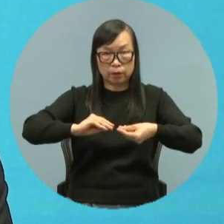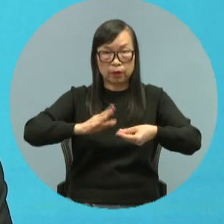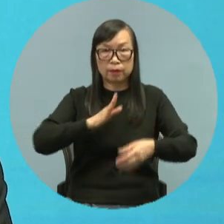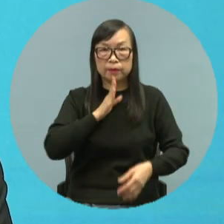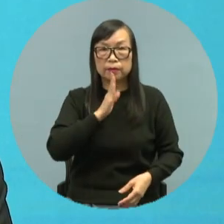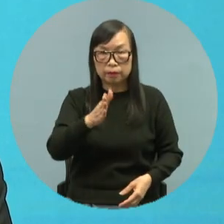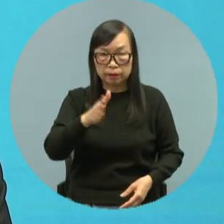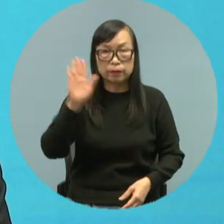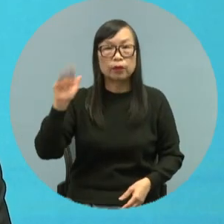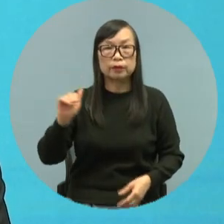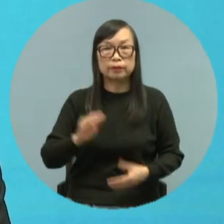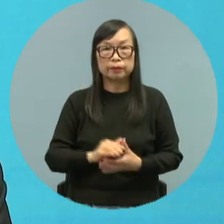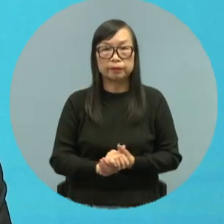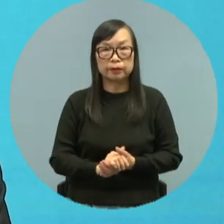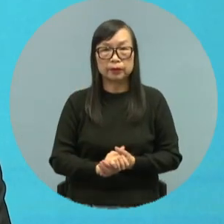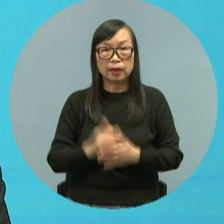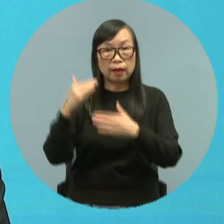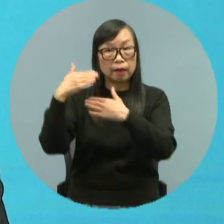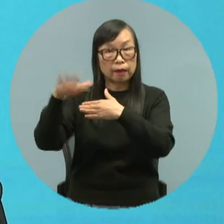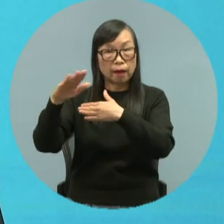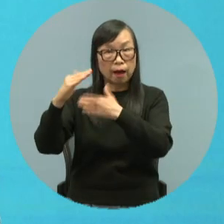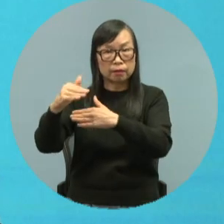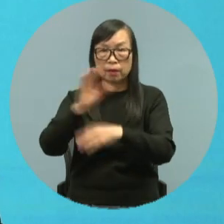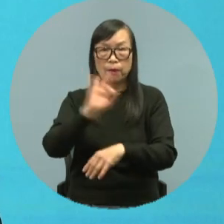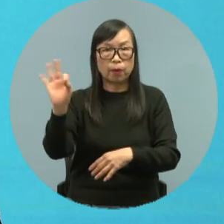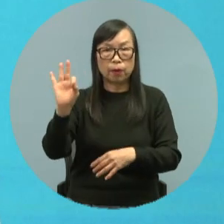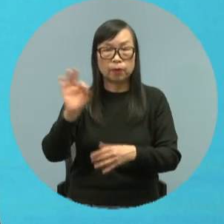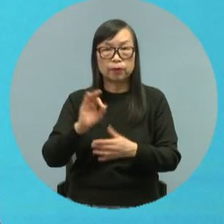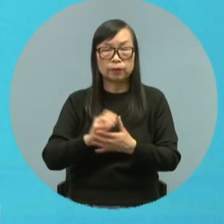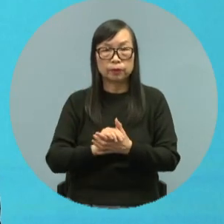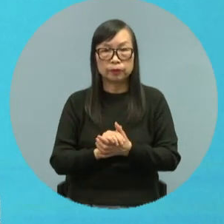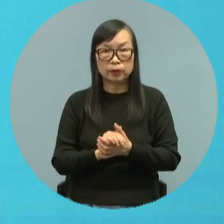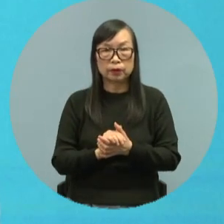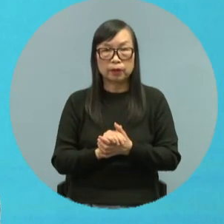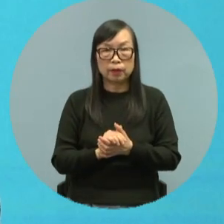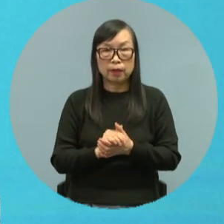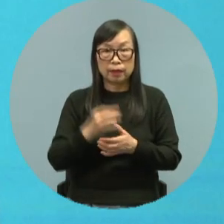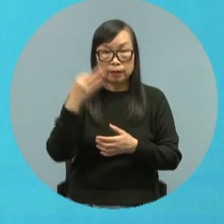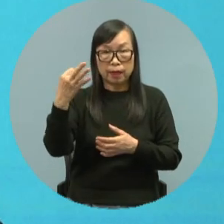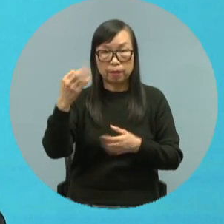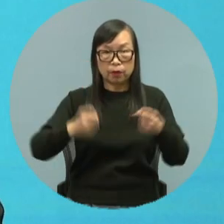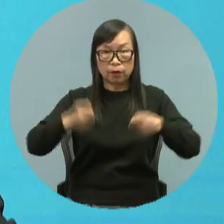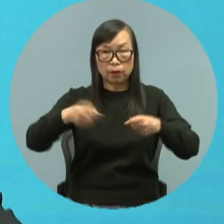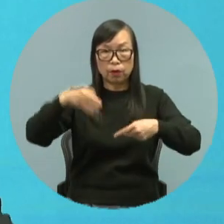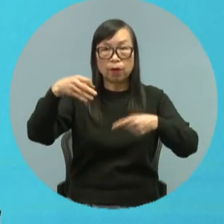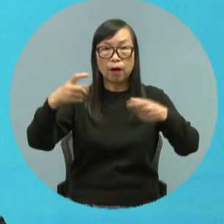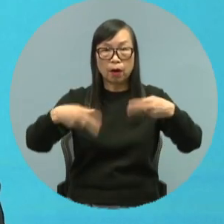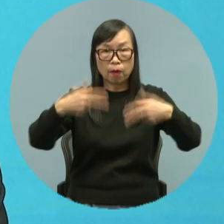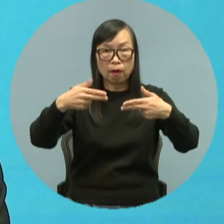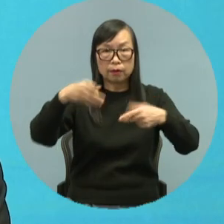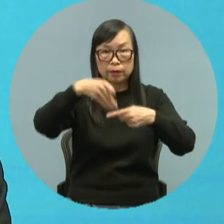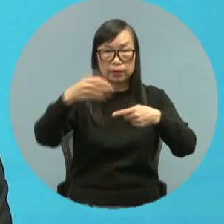接去的了，是沒有其他限制的。至於3個陸路口岸，即是深圳